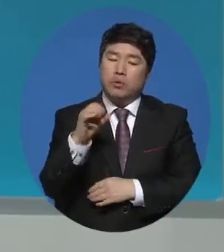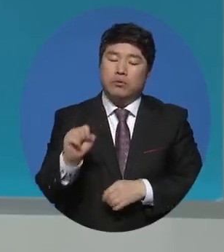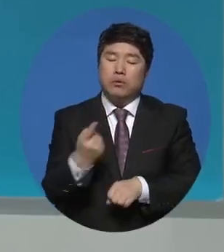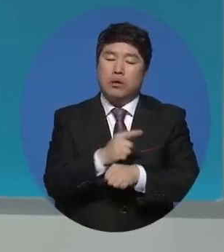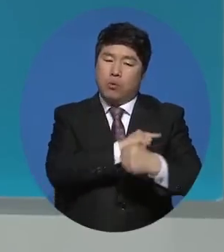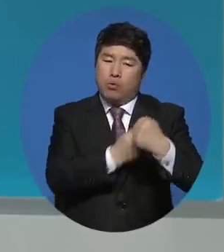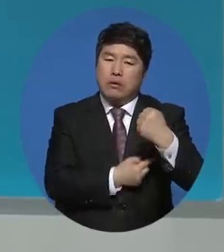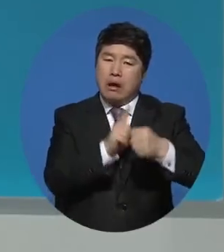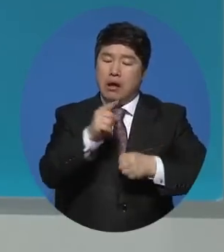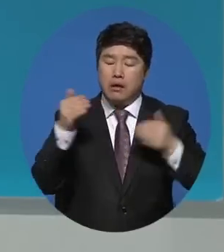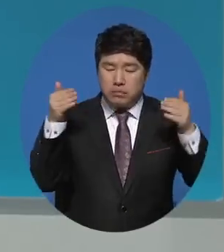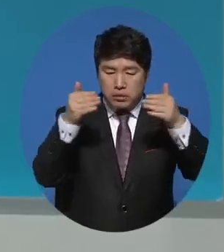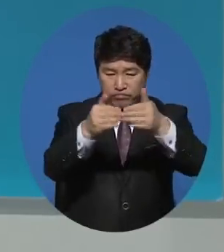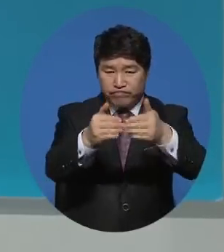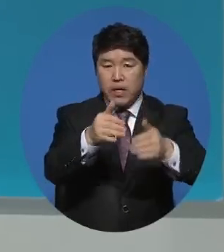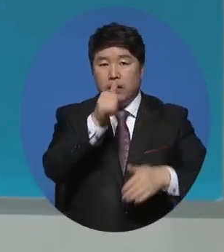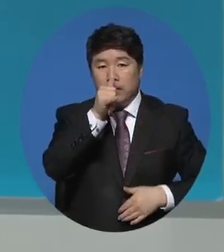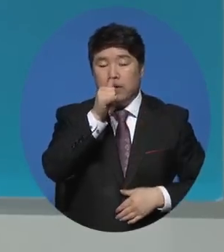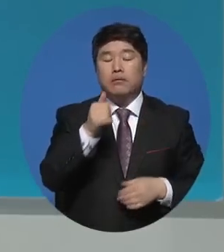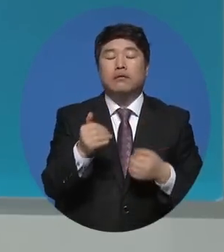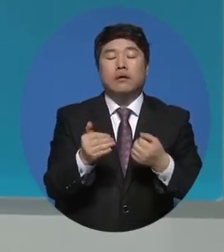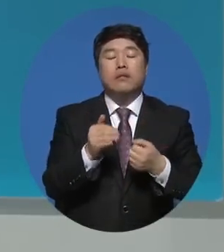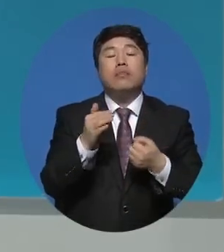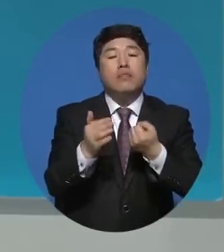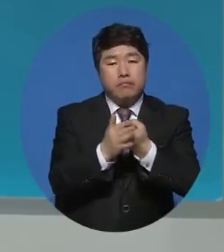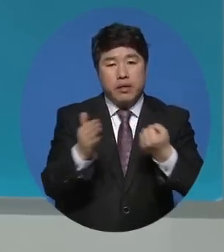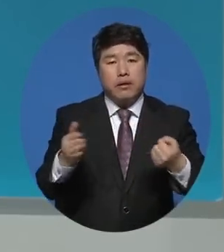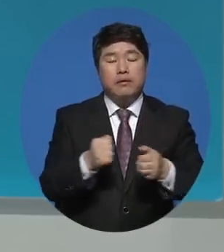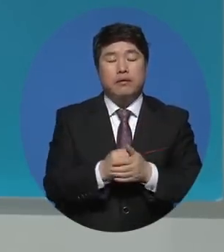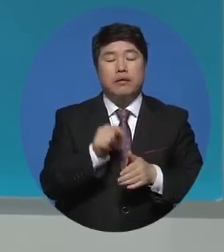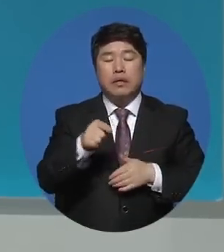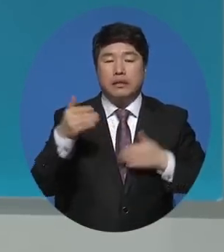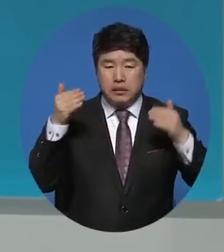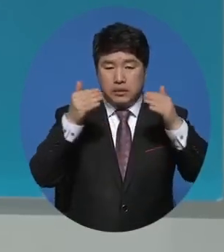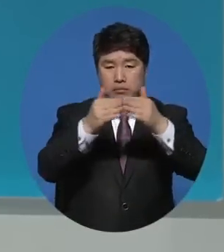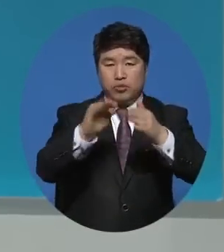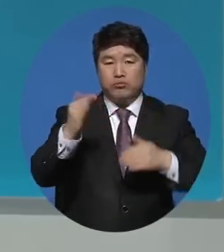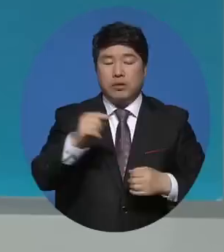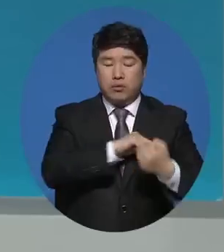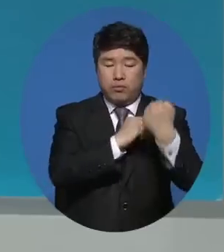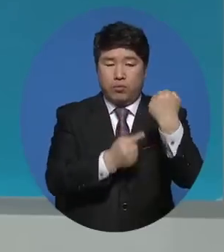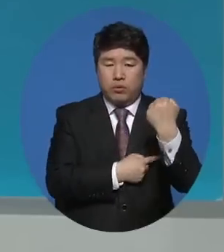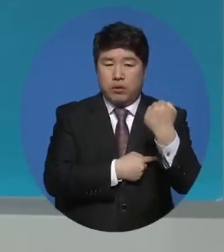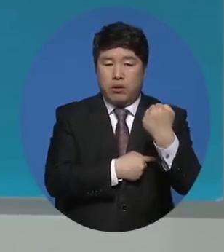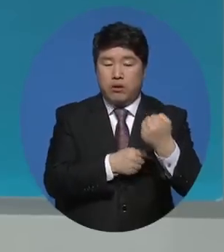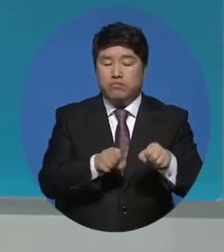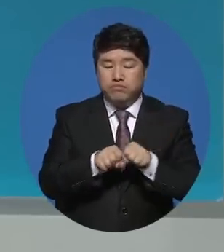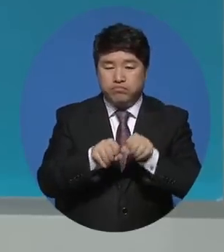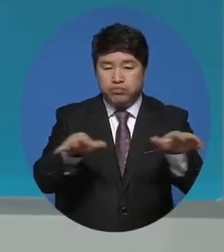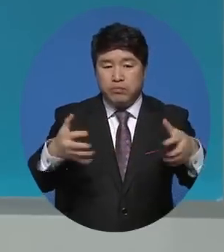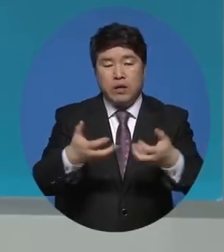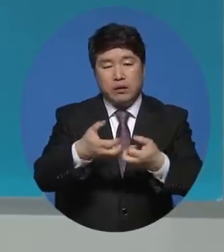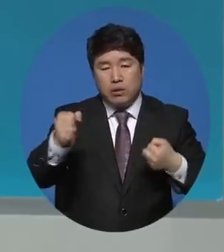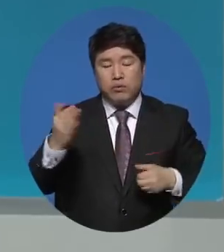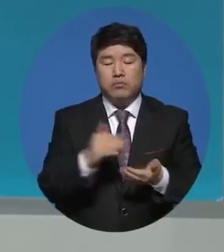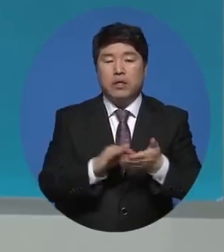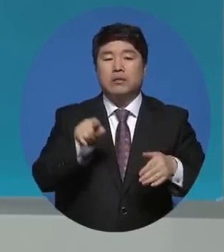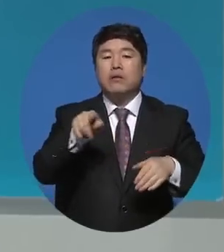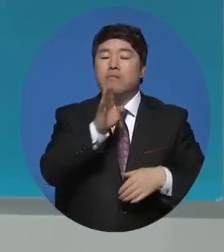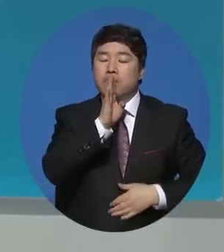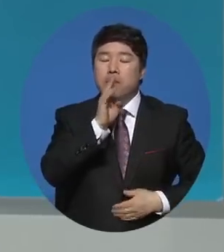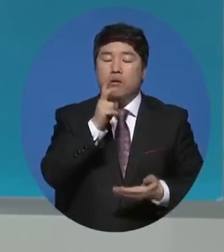집중된데 있습니다 그렇기 때문에이 집중된 권력을 분산시켜야 합니다 그것이 바로